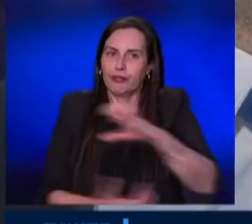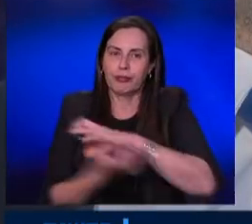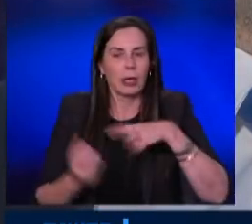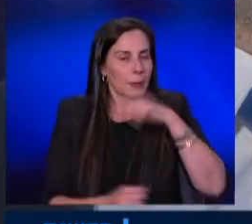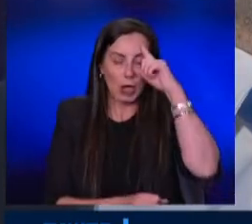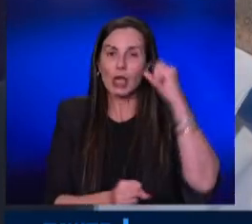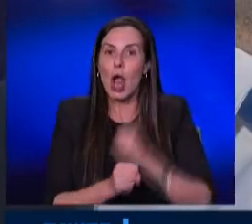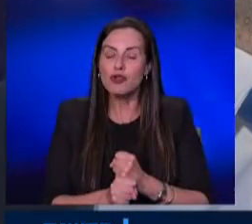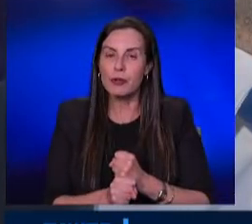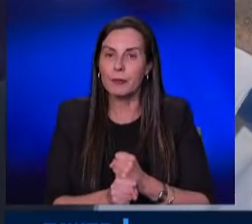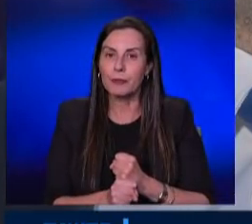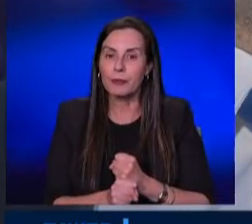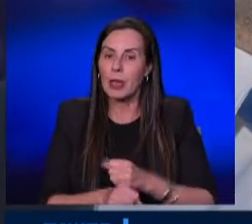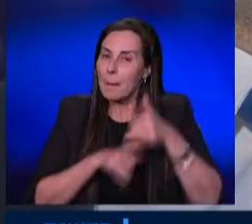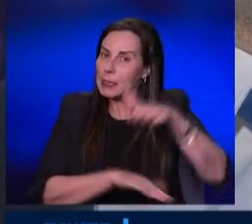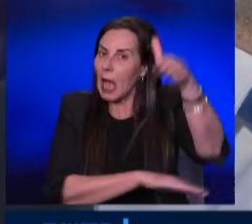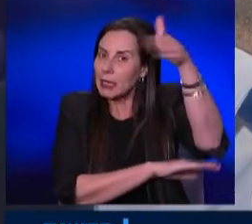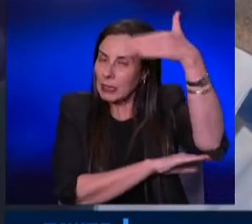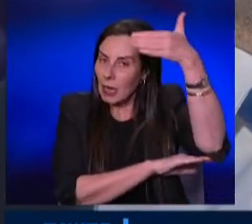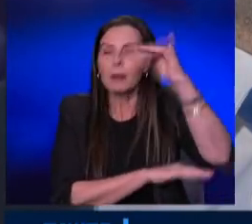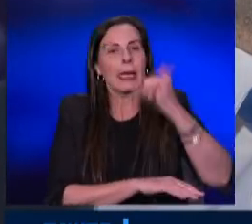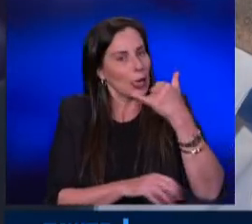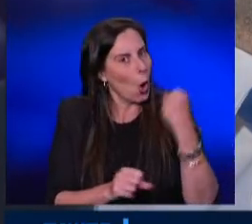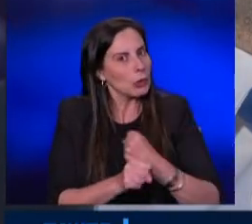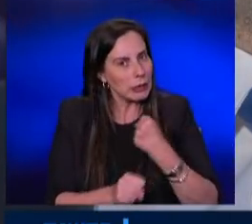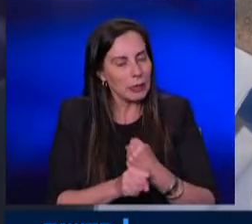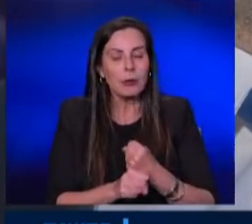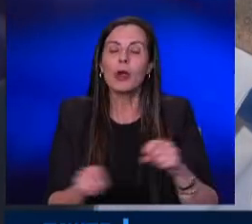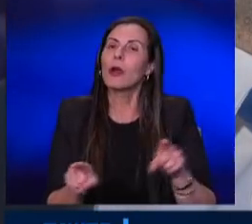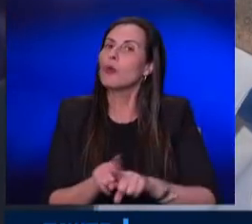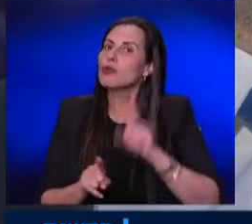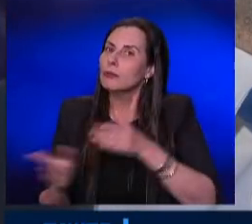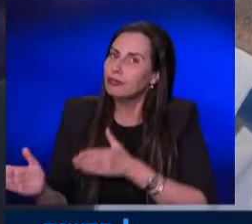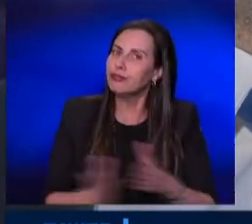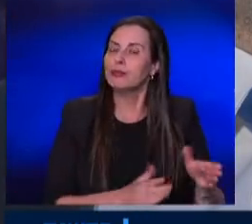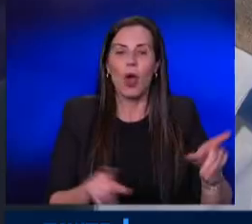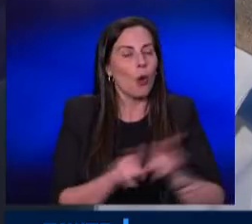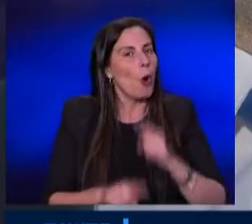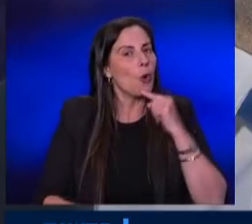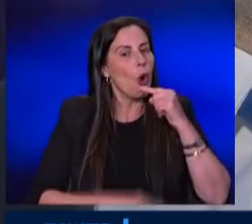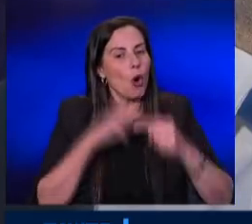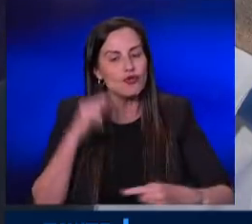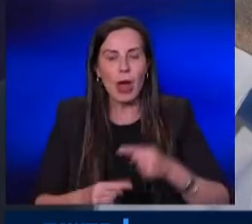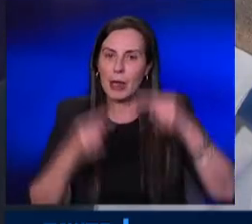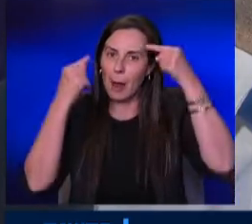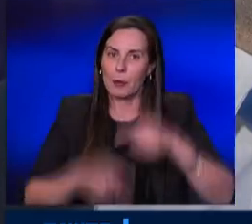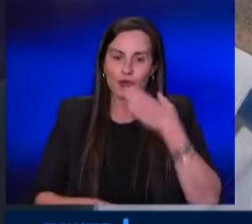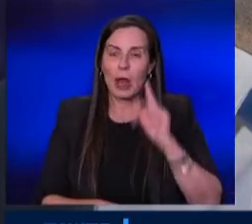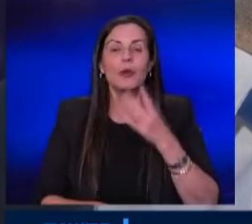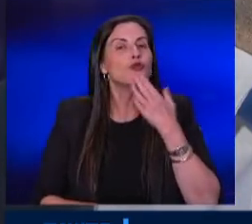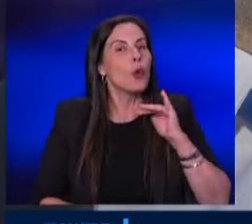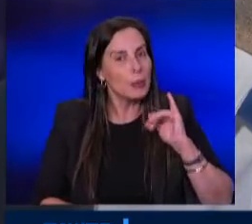זה שמצעד הדגלים יתקיים כסדרו. כמו בכל שנה ביום ירושלים,